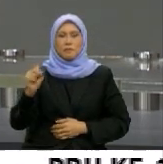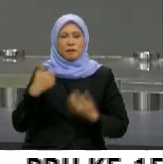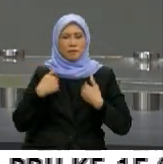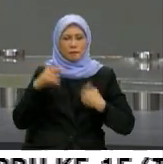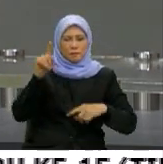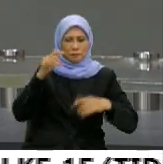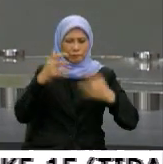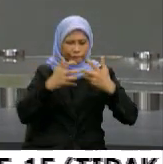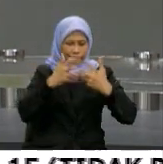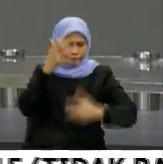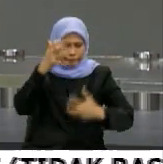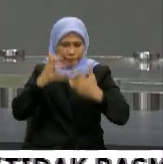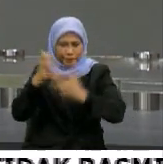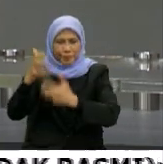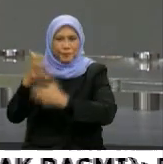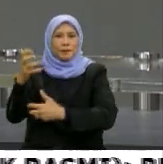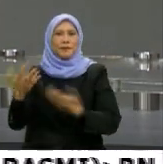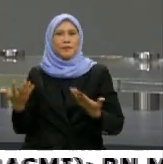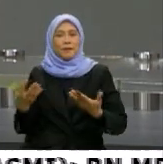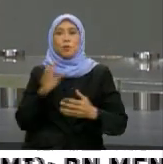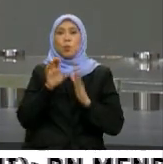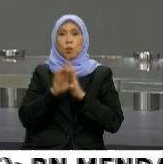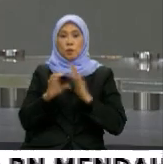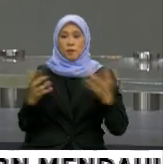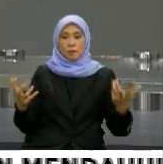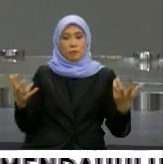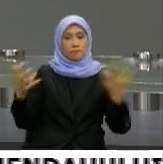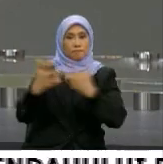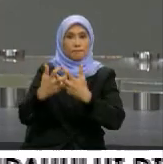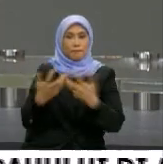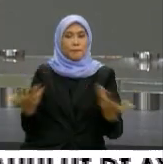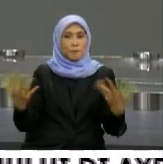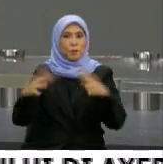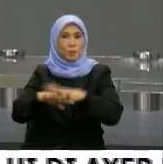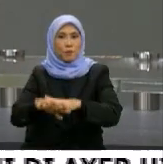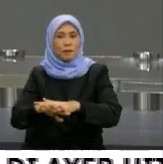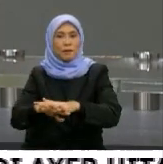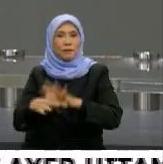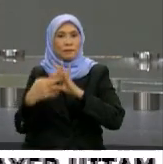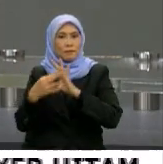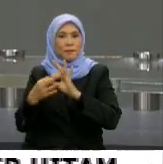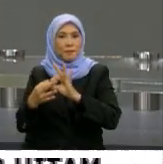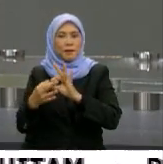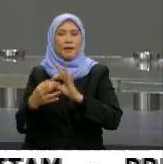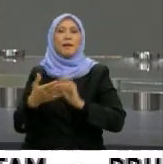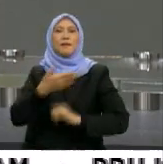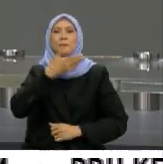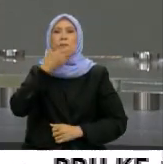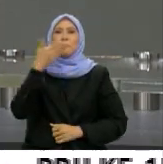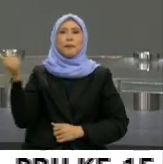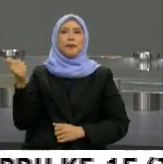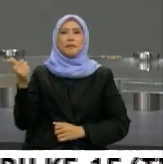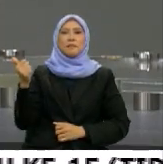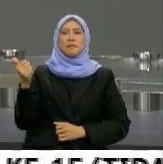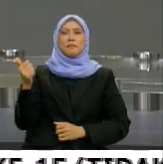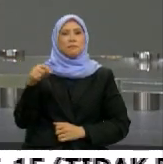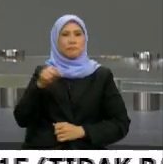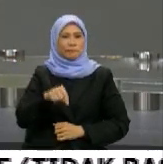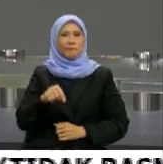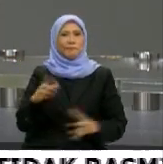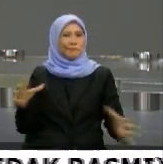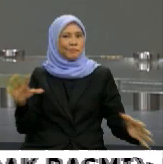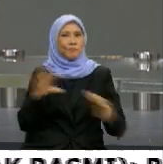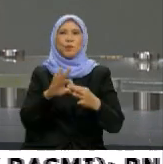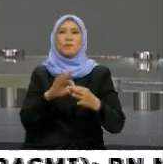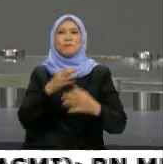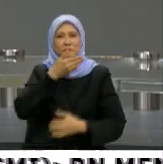tak mismatch, yang ada mismatch. So if let's say they bergabung, this actually we are actually having the best of all of these worlds. Tidakkah berarti